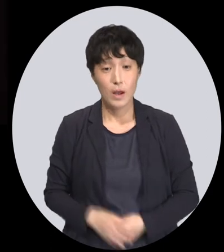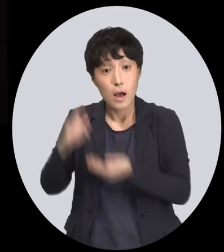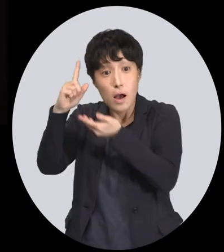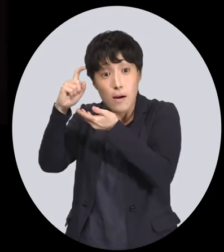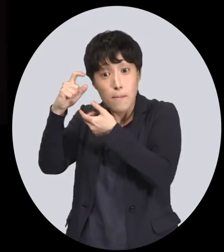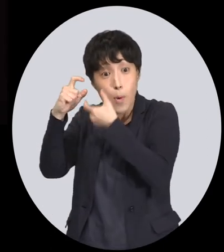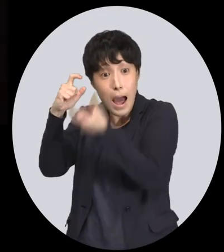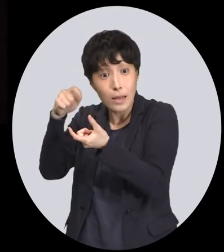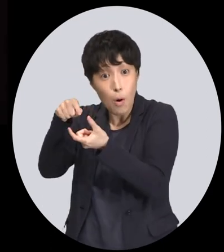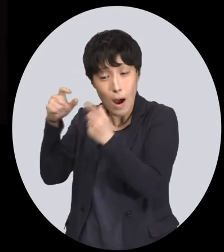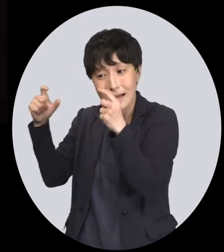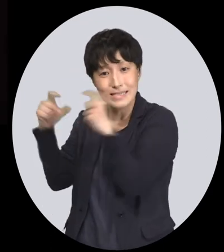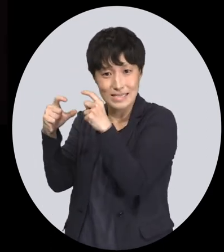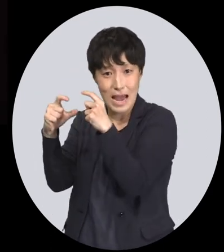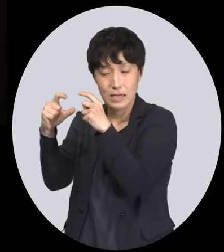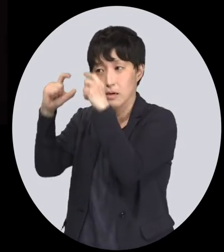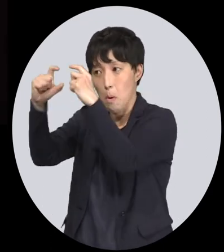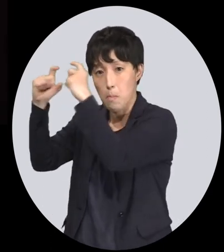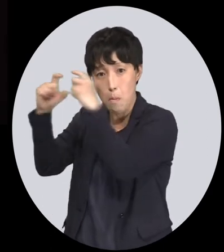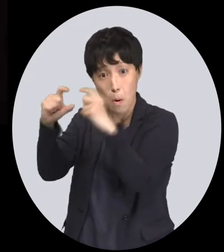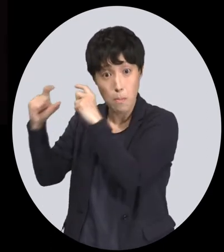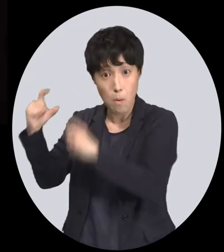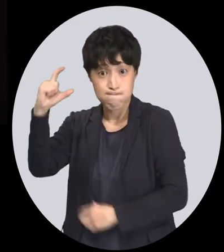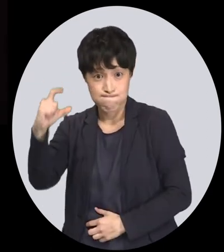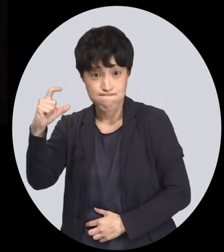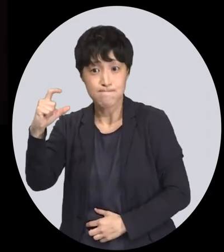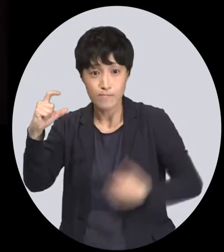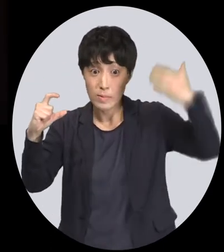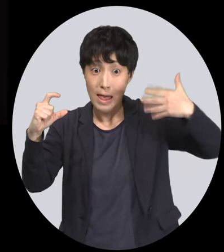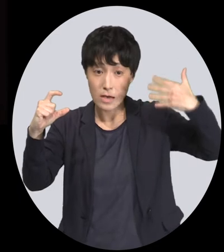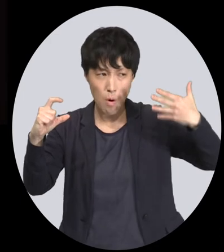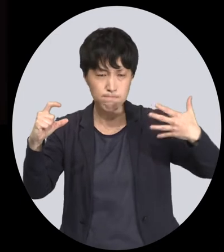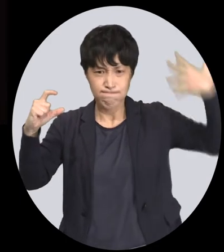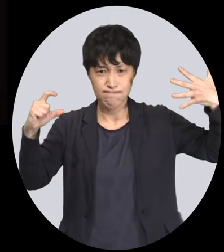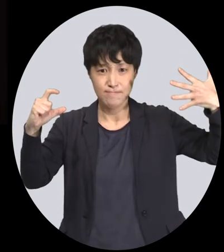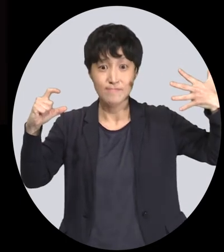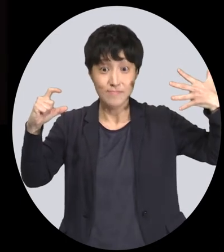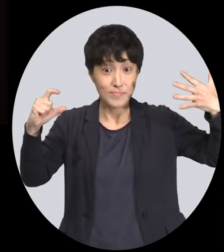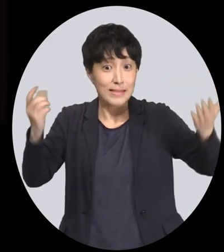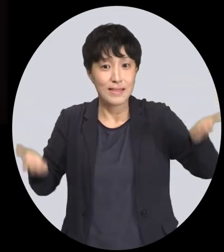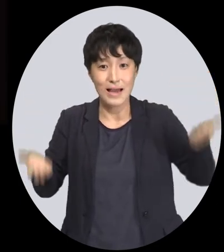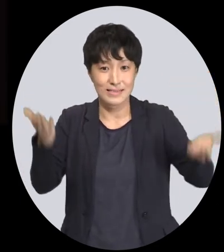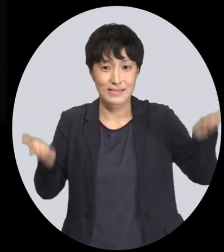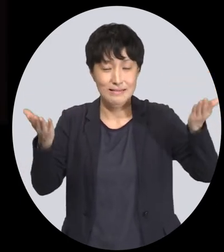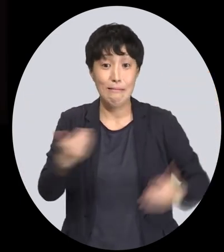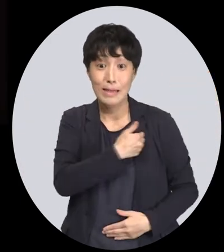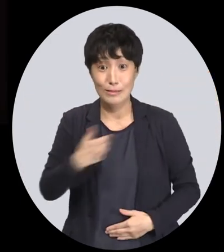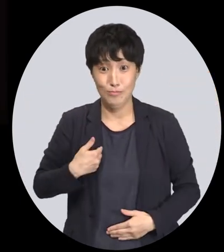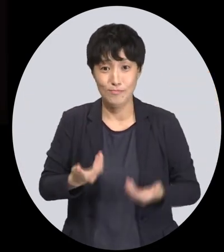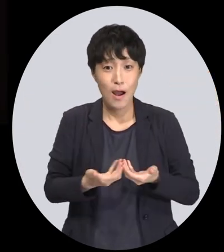で小さいそして写真という映像が止まっているこういう対比で